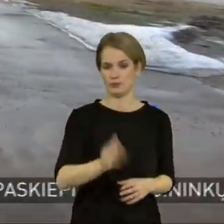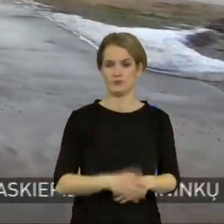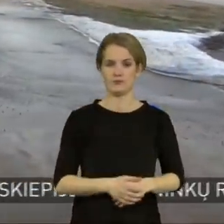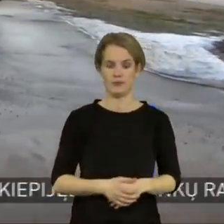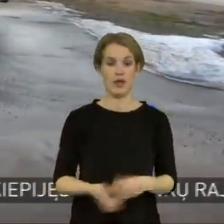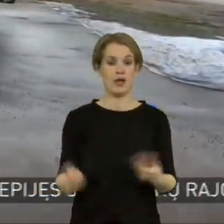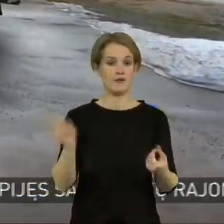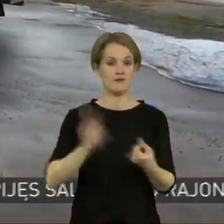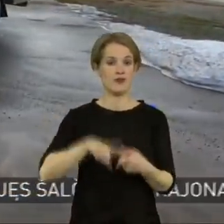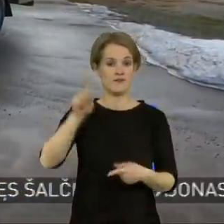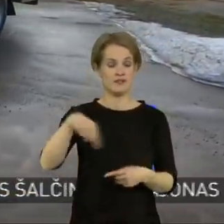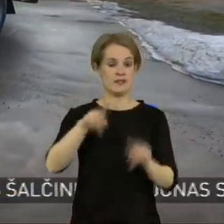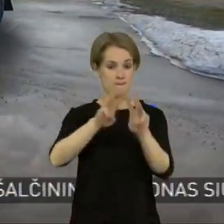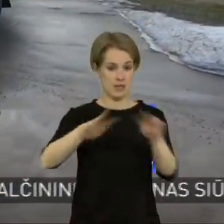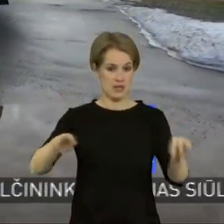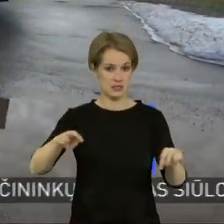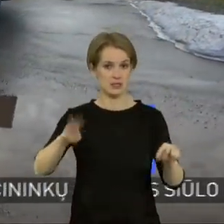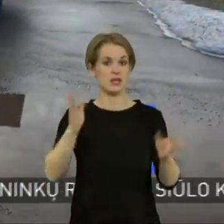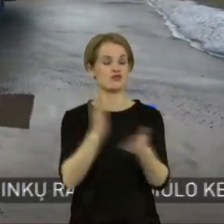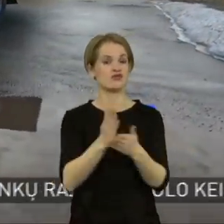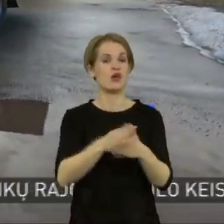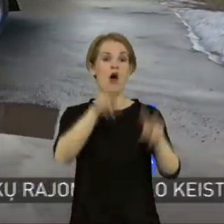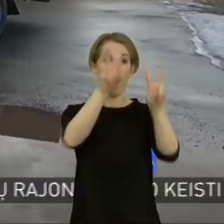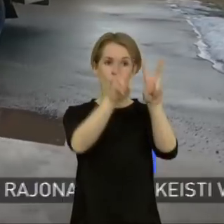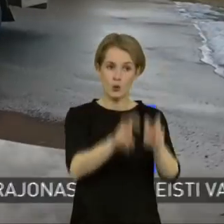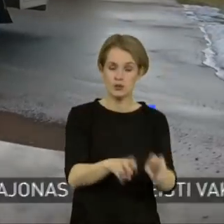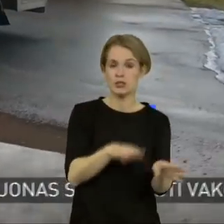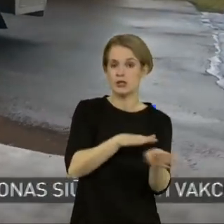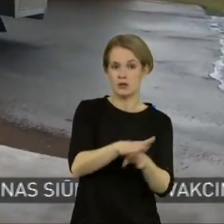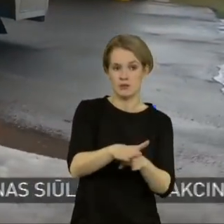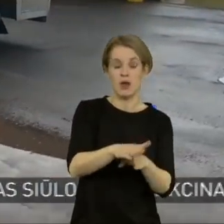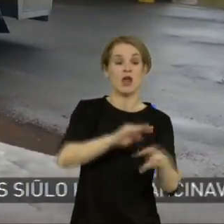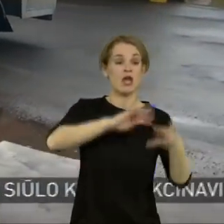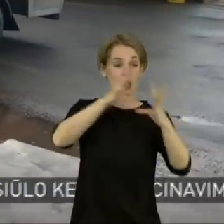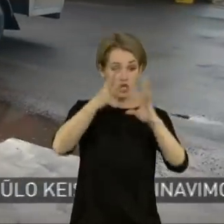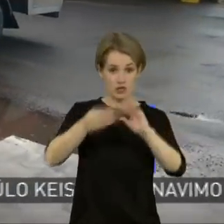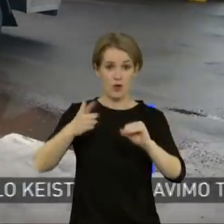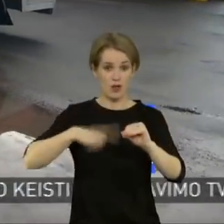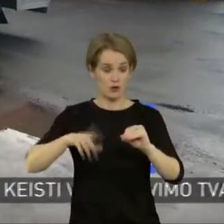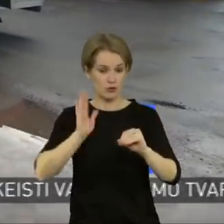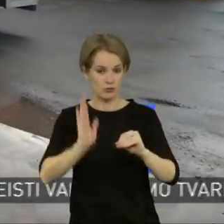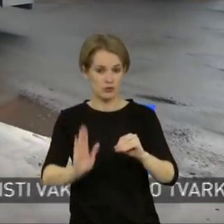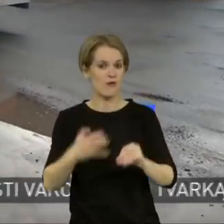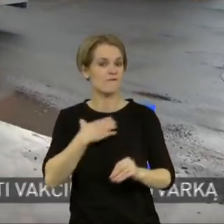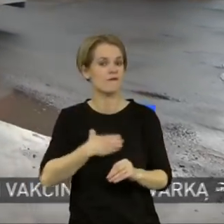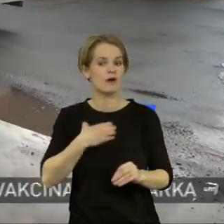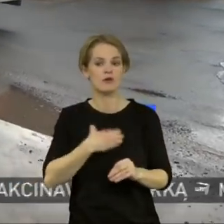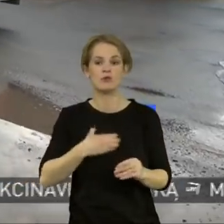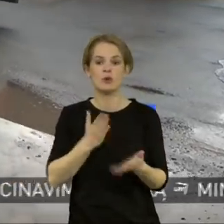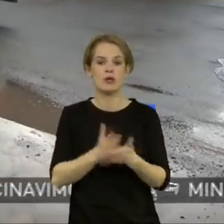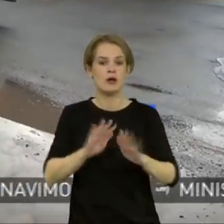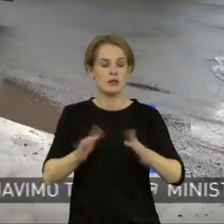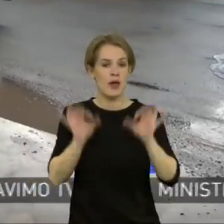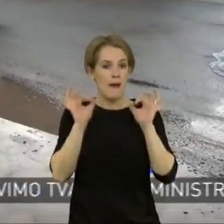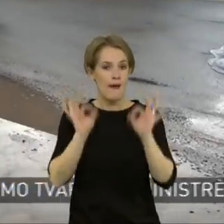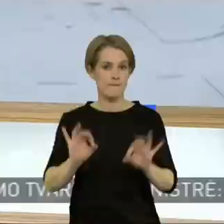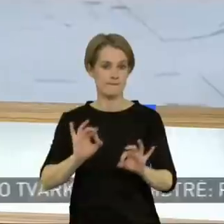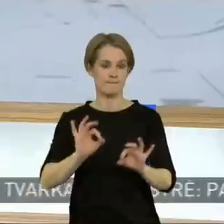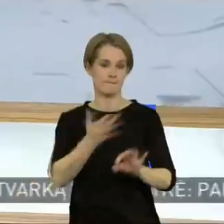viceministro, valstybės kontrolė atlieka auditą, laukiama išvadų, o pagrindinis tikslas, kad funkcija būtų atliekama kokybiškai ir